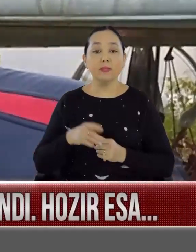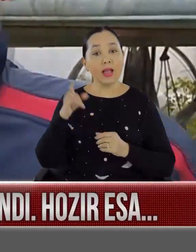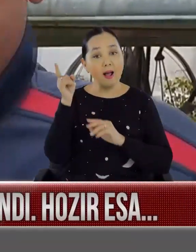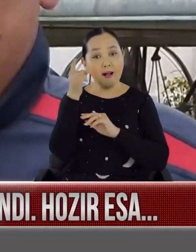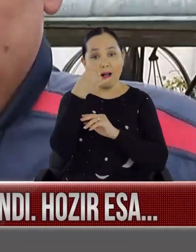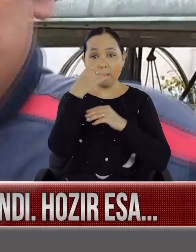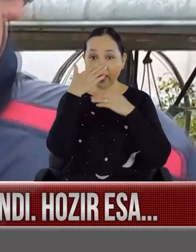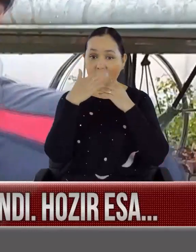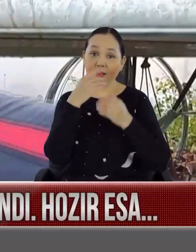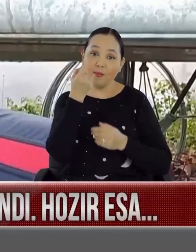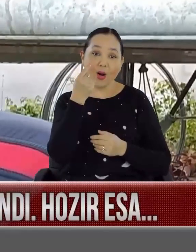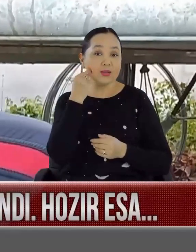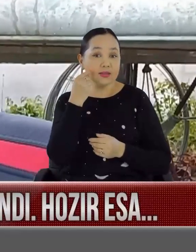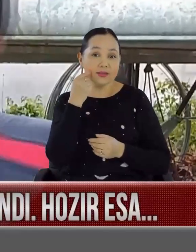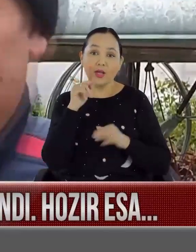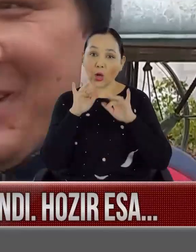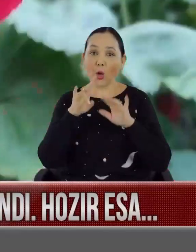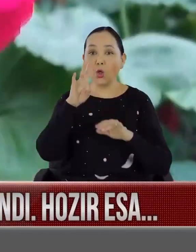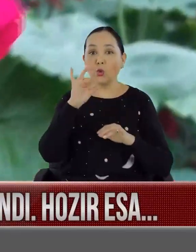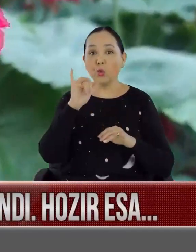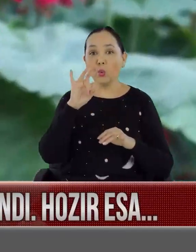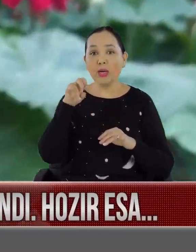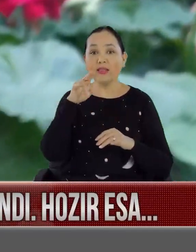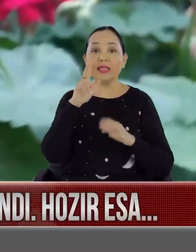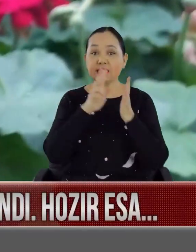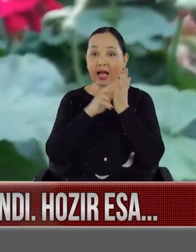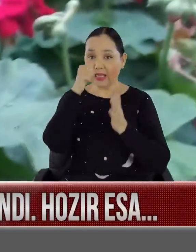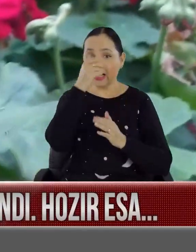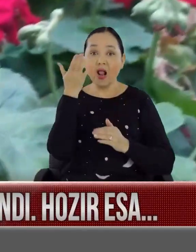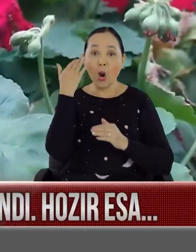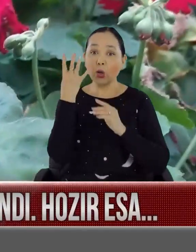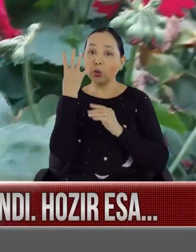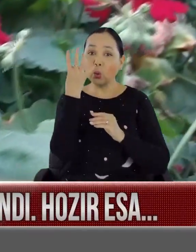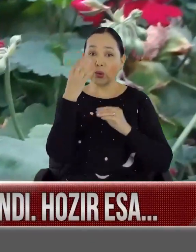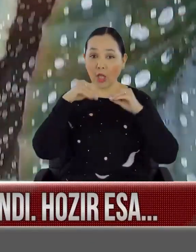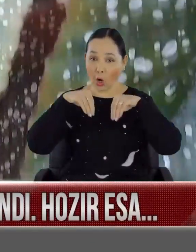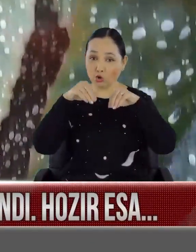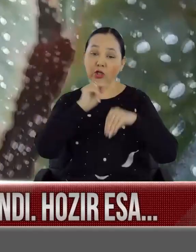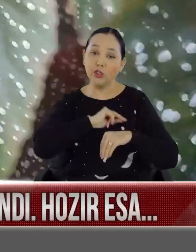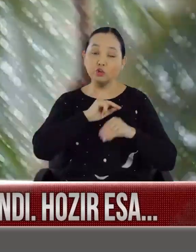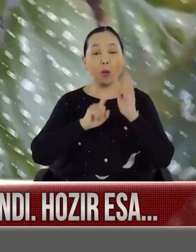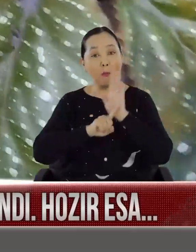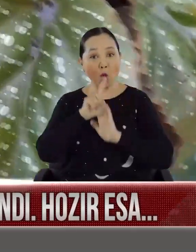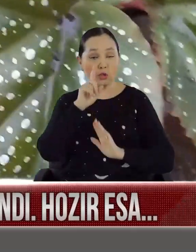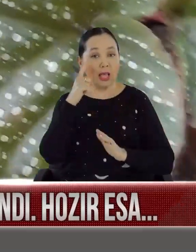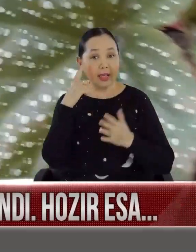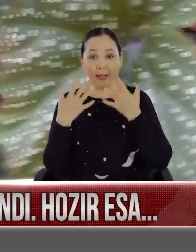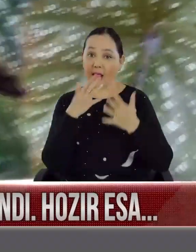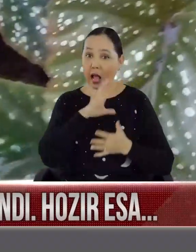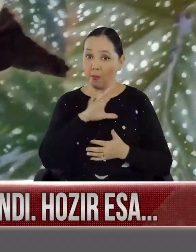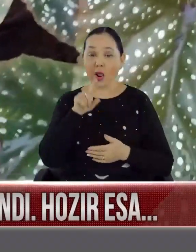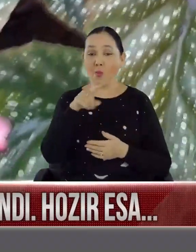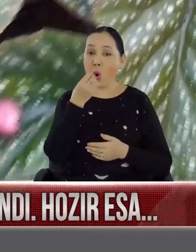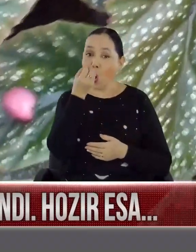Kamera qarshisida biroz xijolat tortgan Nuriddin aka 8 yil avval 4 tup ko'chat bilan yangi ish boshlashga ikkilanmadi. O'zi